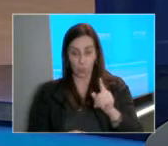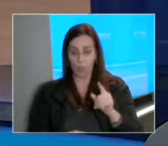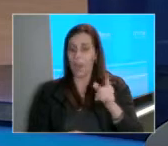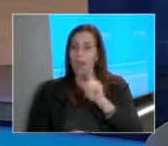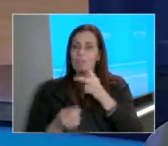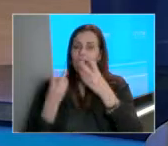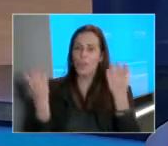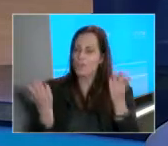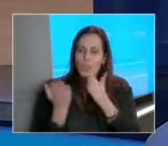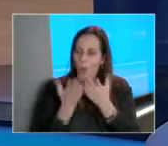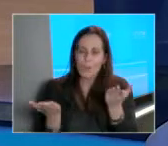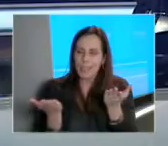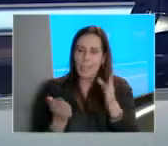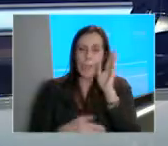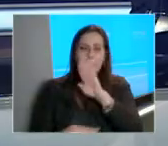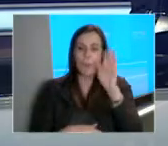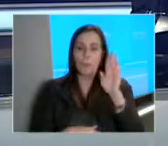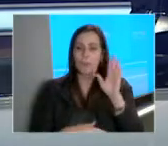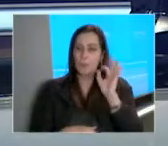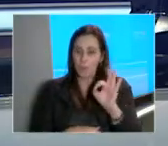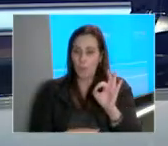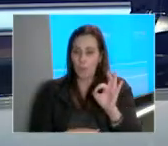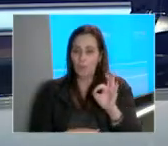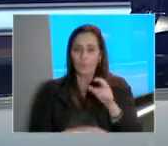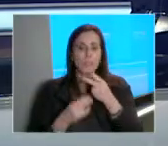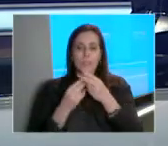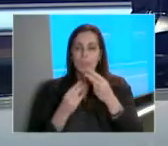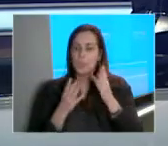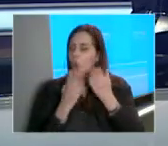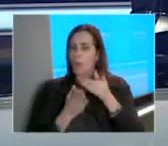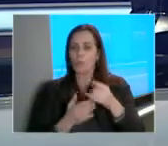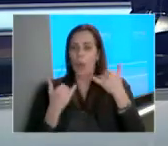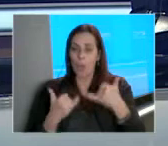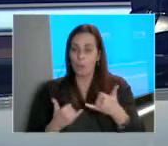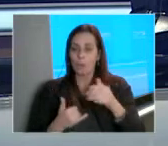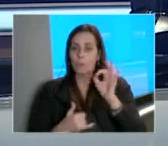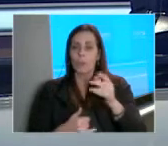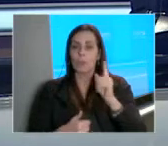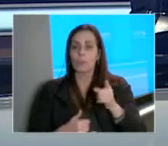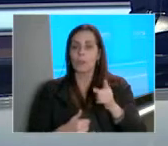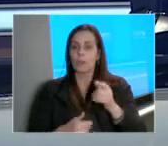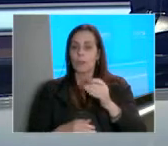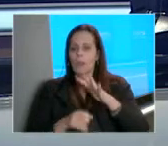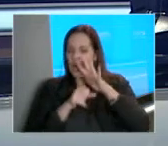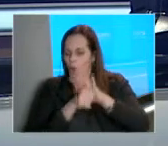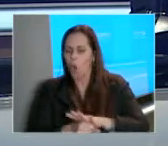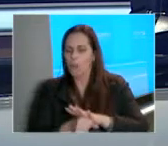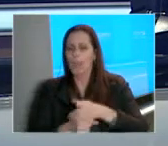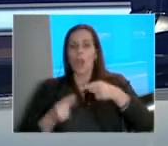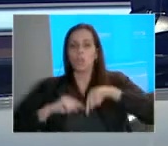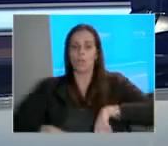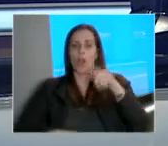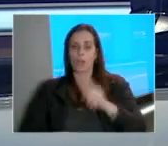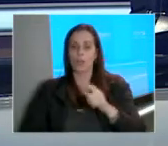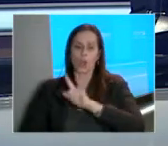לא משרת. תראה, ביבי, מבחינתו, זה לא משרת אותו היום. מבחינתו, הוא צריך להפעיל את כל הלחצים על יולי